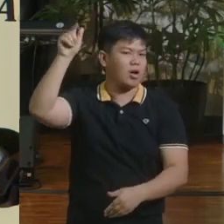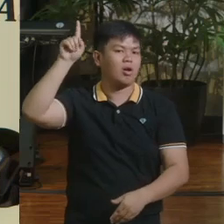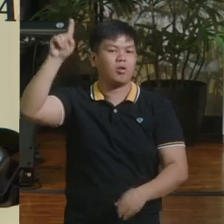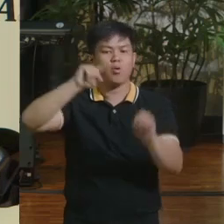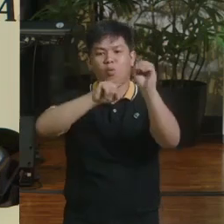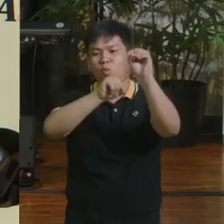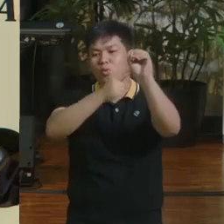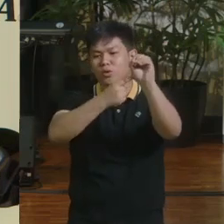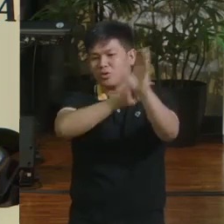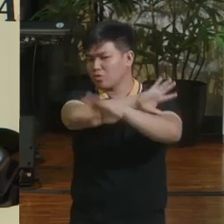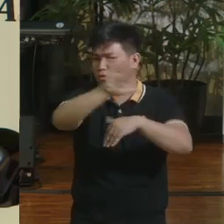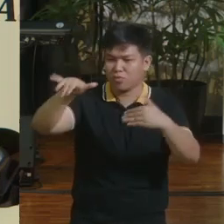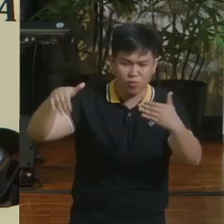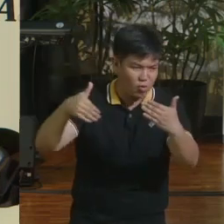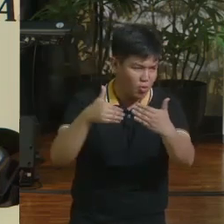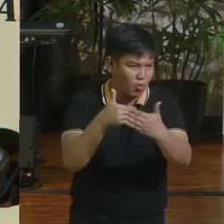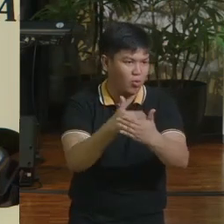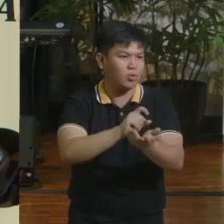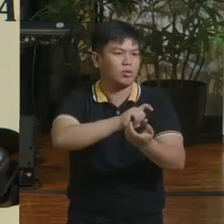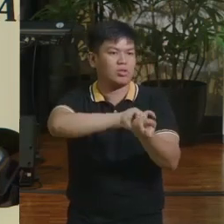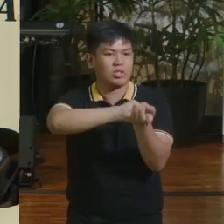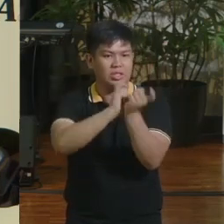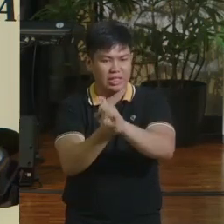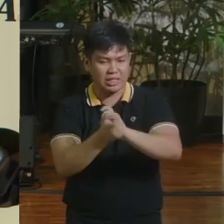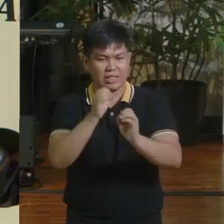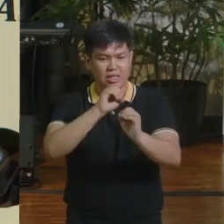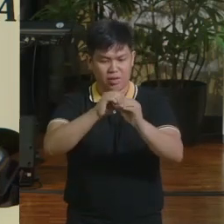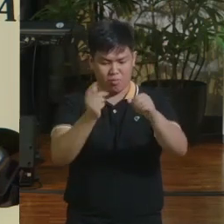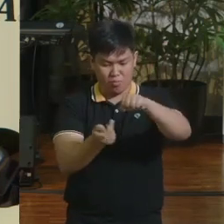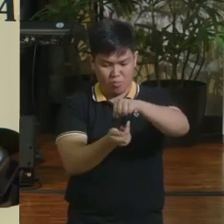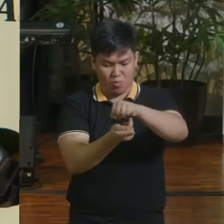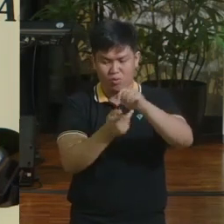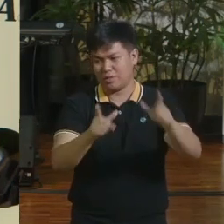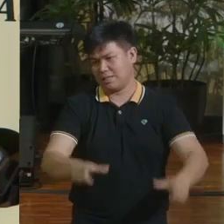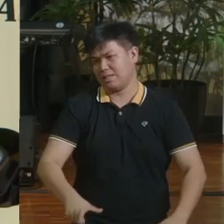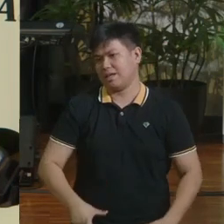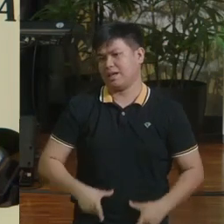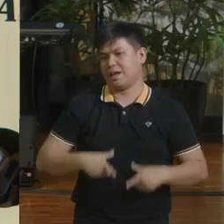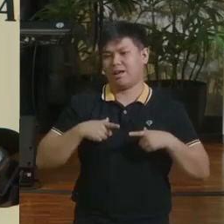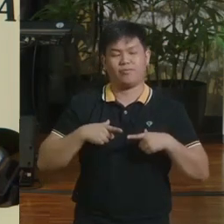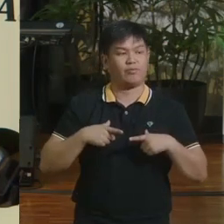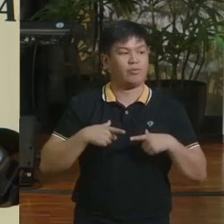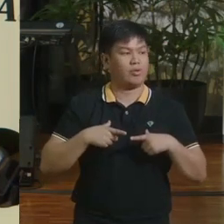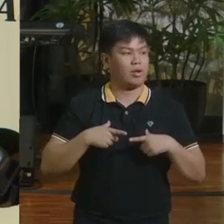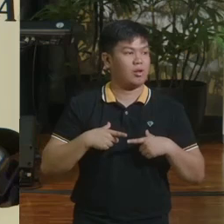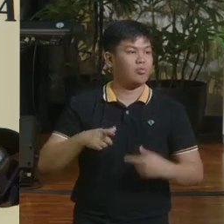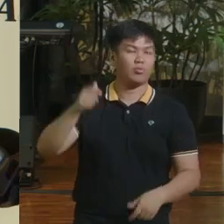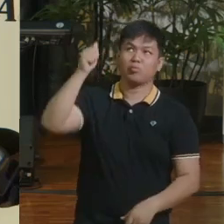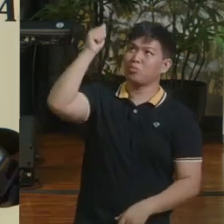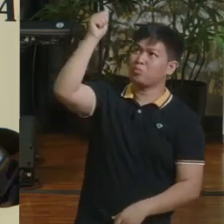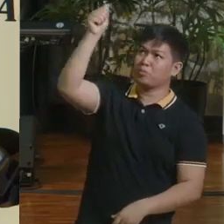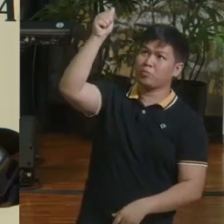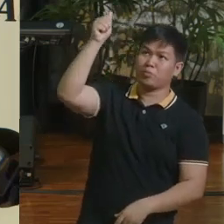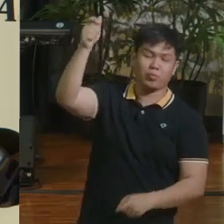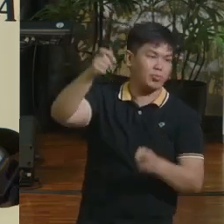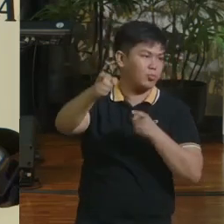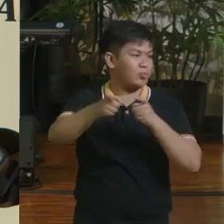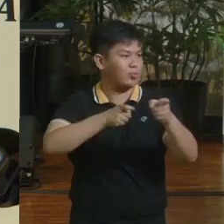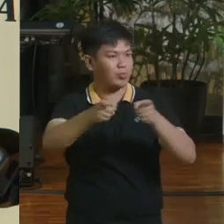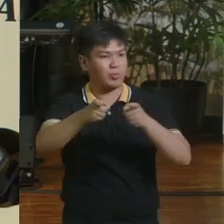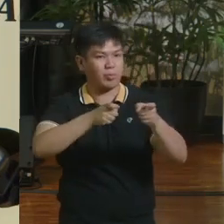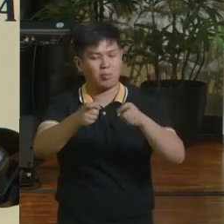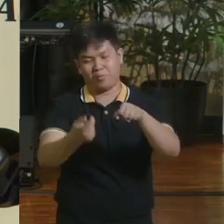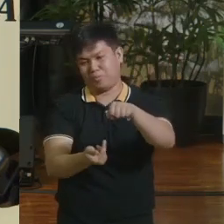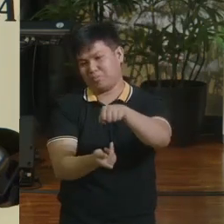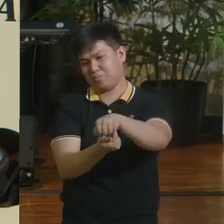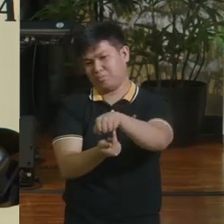pambihirang pagbabago. At siya ang namahala sa kanyang kakaibang paghahanda.